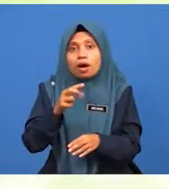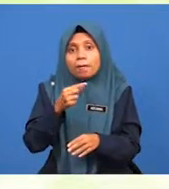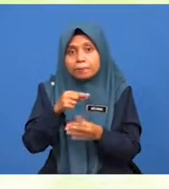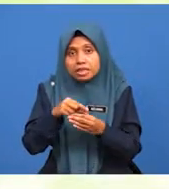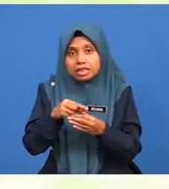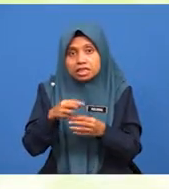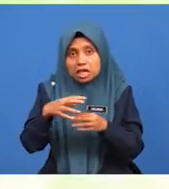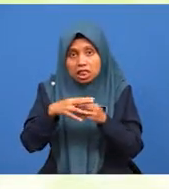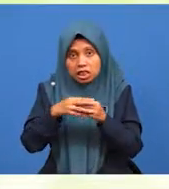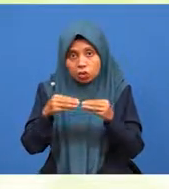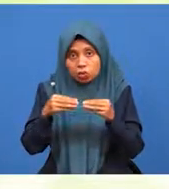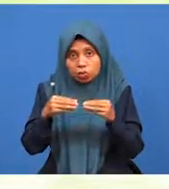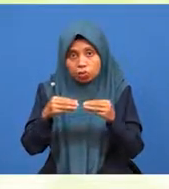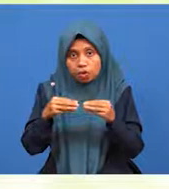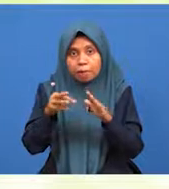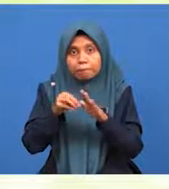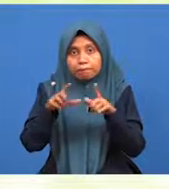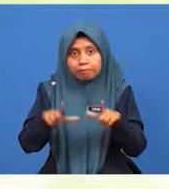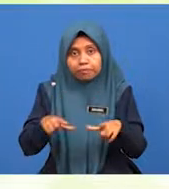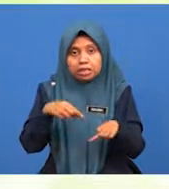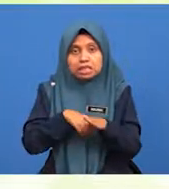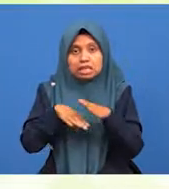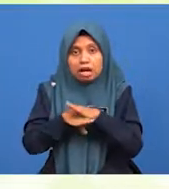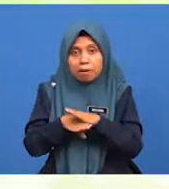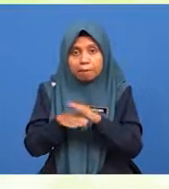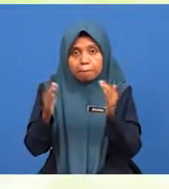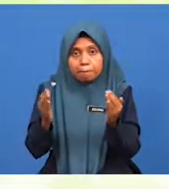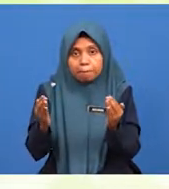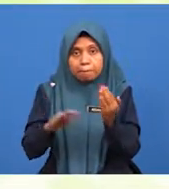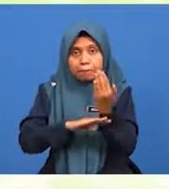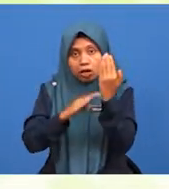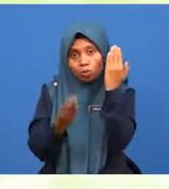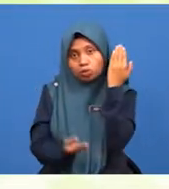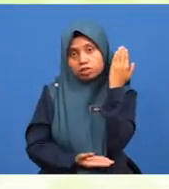Ibu meletakkan dua biji terung ke dalam bakul.